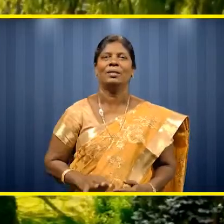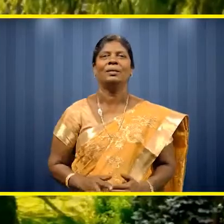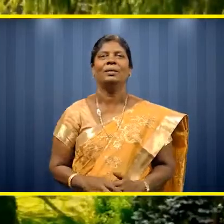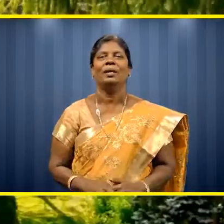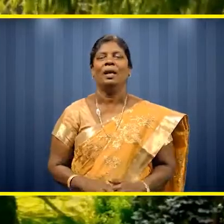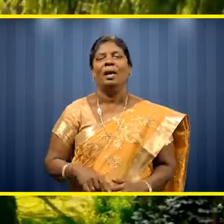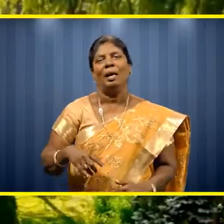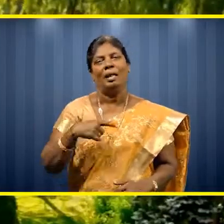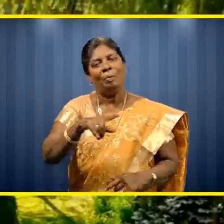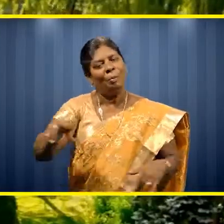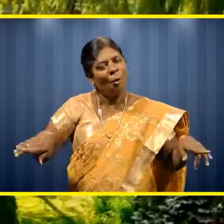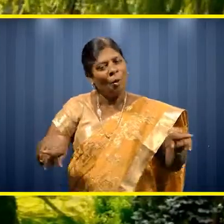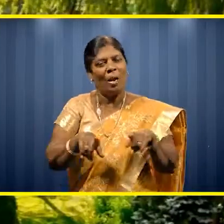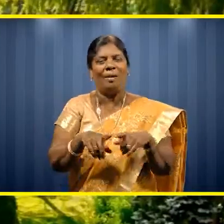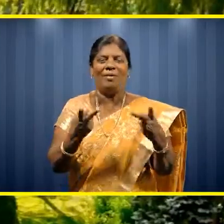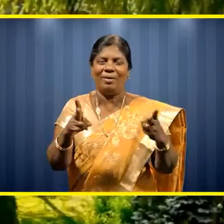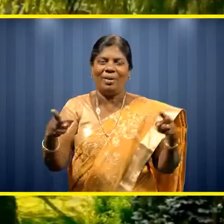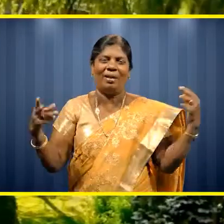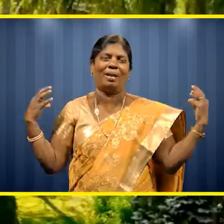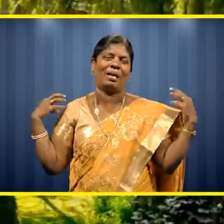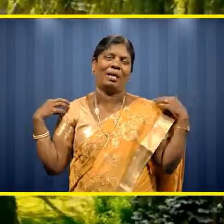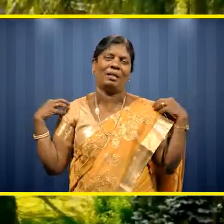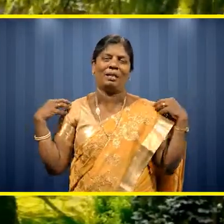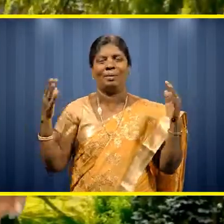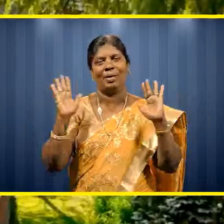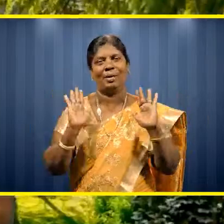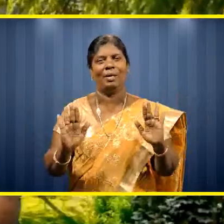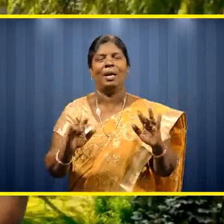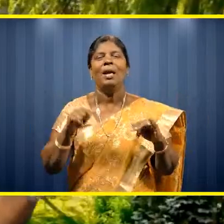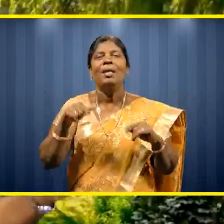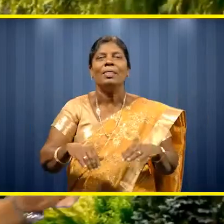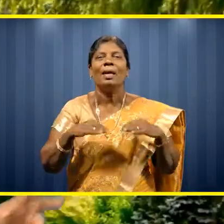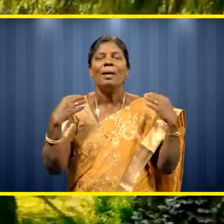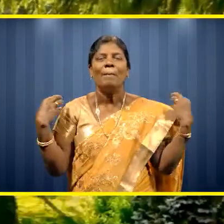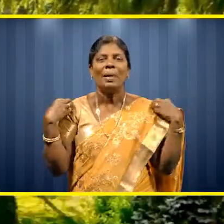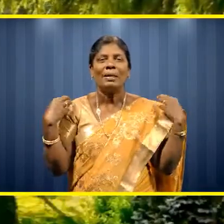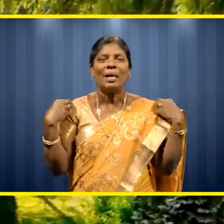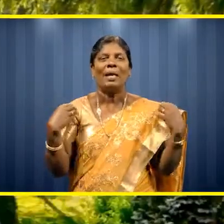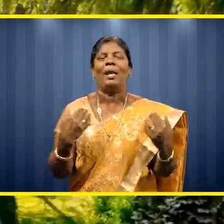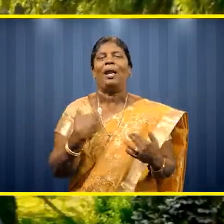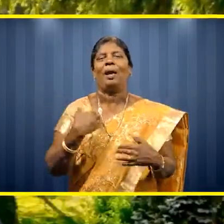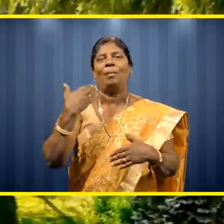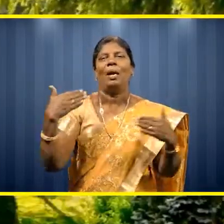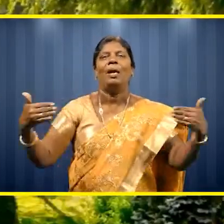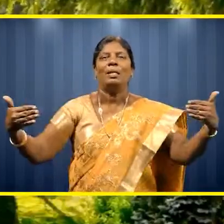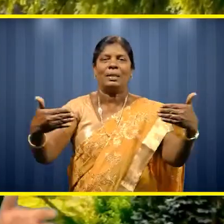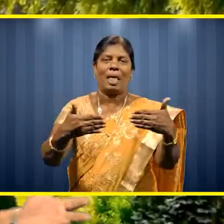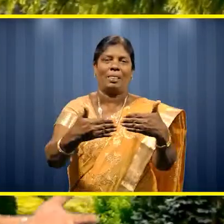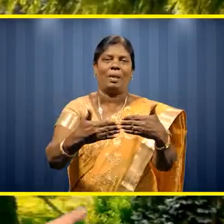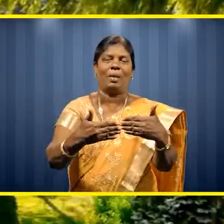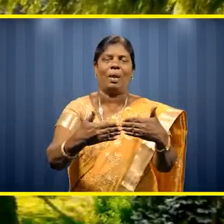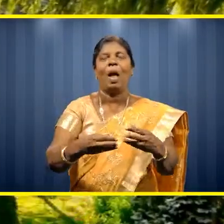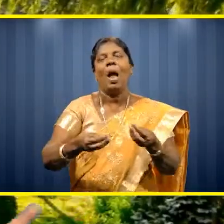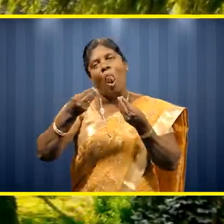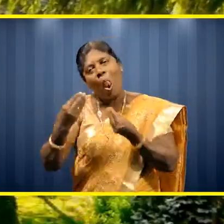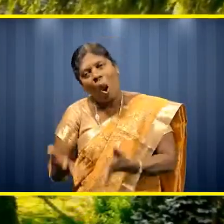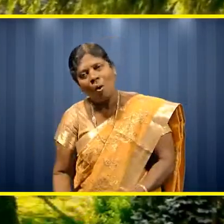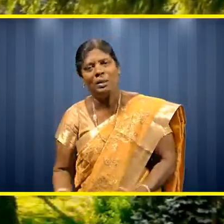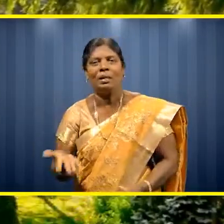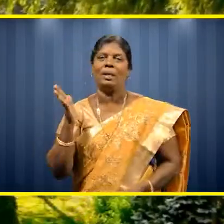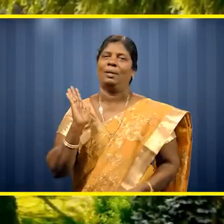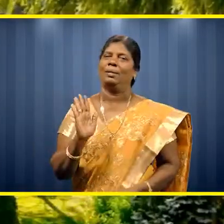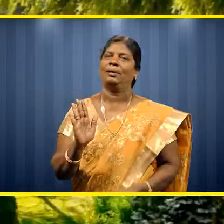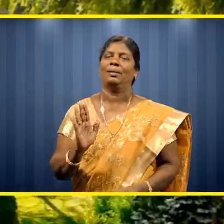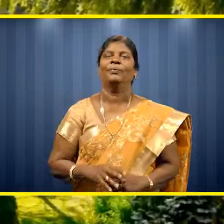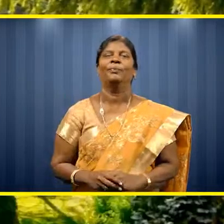இருந்தது, இப்படியெல்லாம் கஷ்டப்பட்டோம், இப்படியெல்லாம் பிரச்சனைகளை சந்தித்தோம், இப்படியெல்லாம் இழப்புகளை